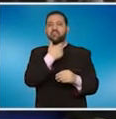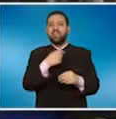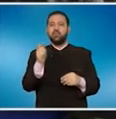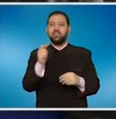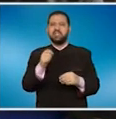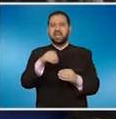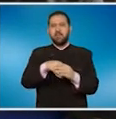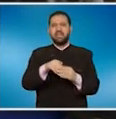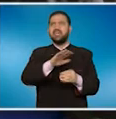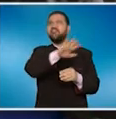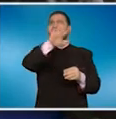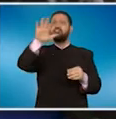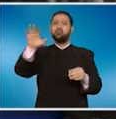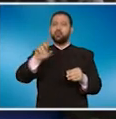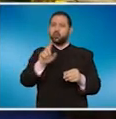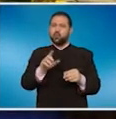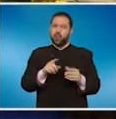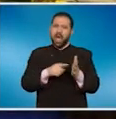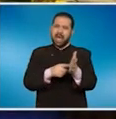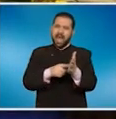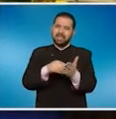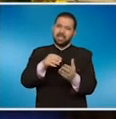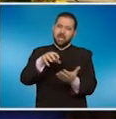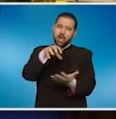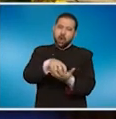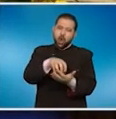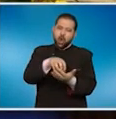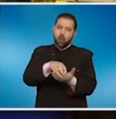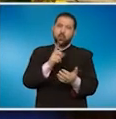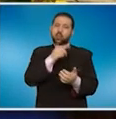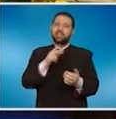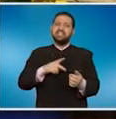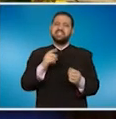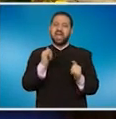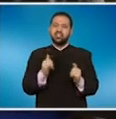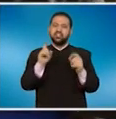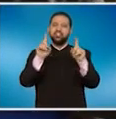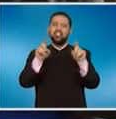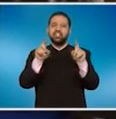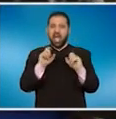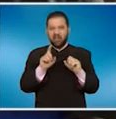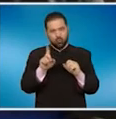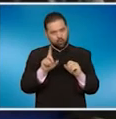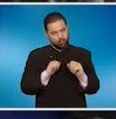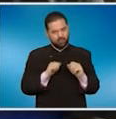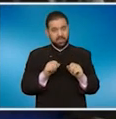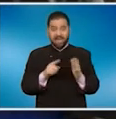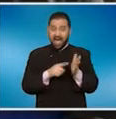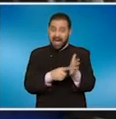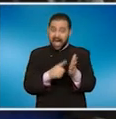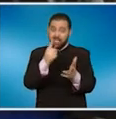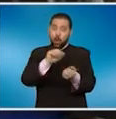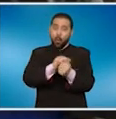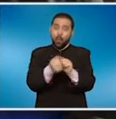în văzduhuri nu se referă la poziția în care sunt aceste puteri ale răutății, ci se referă la